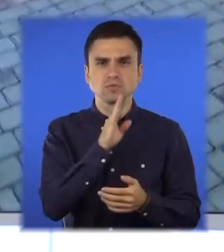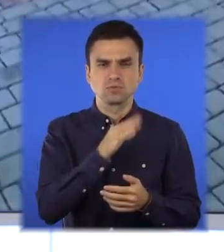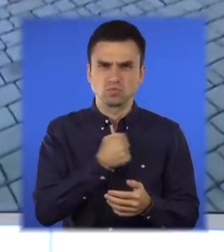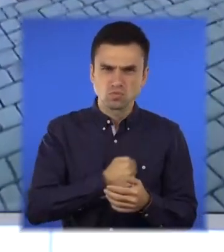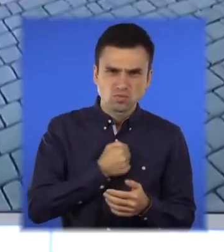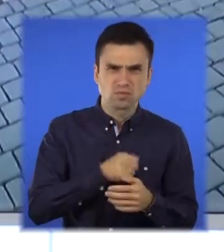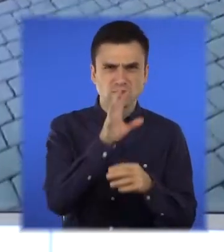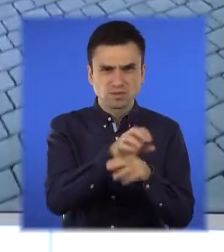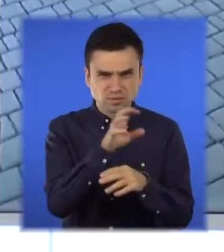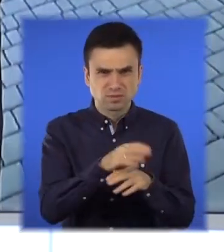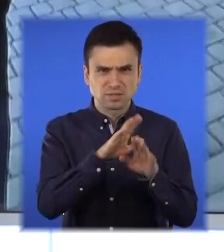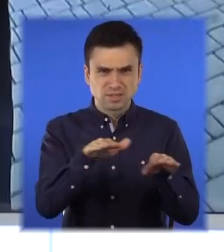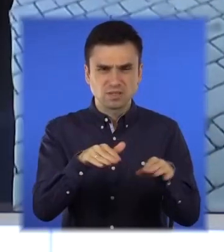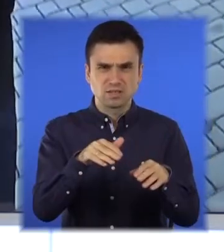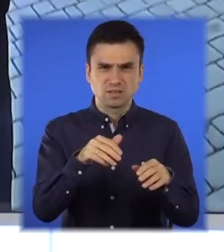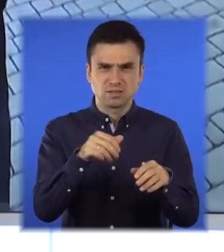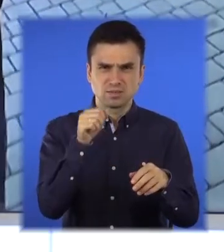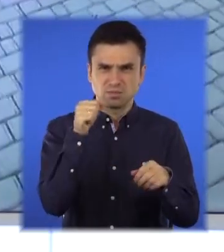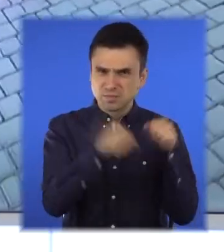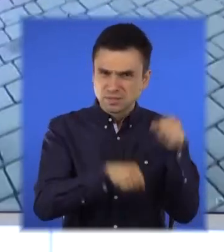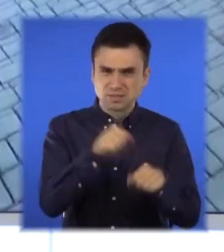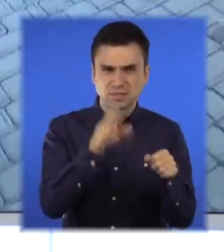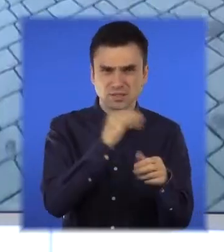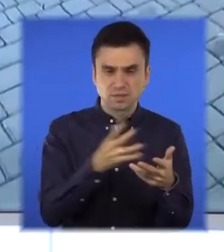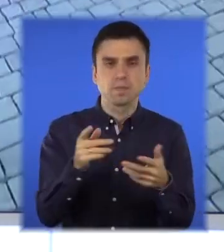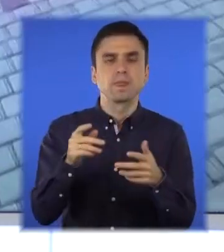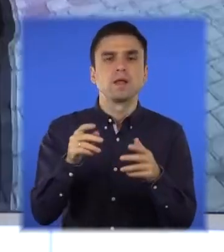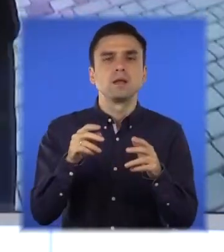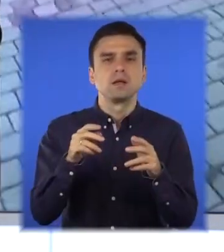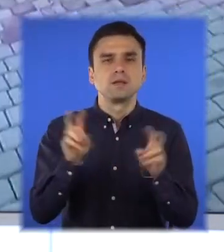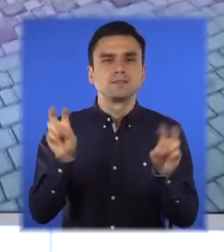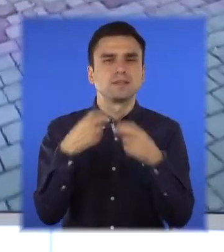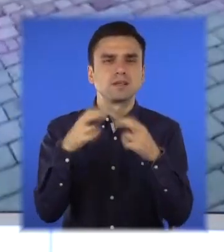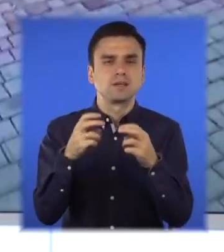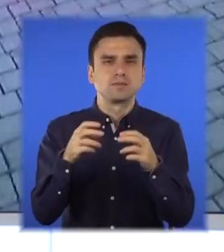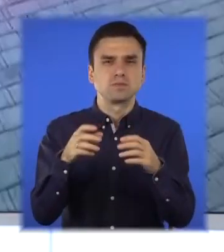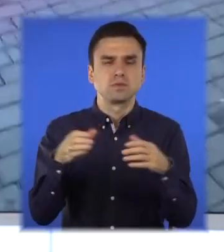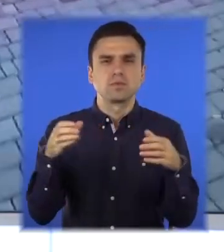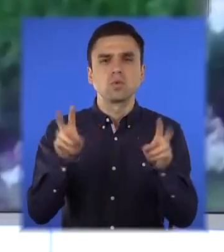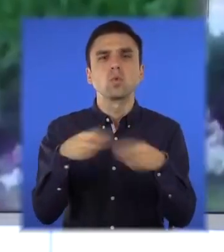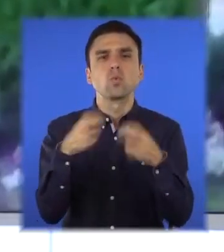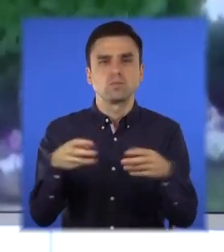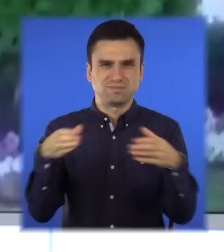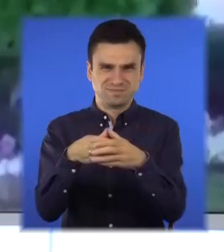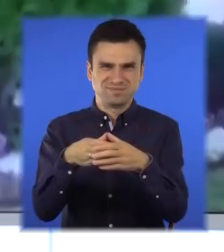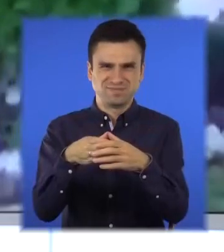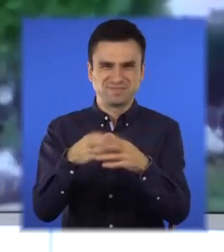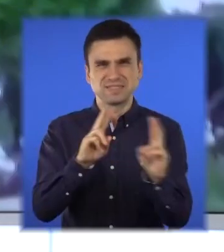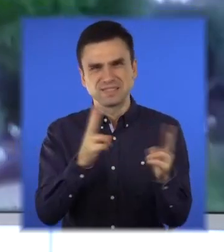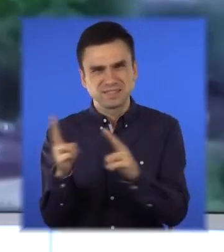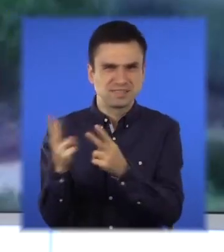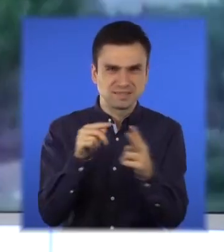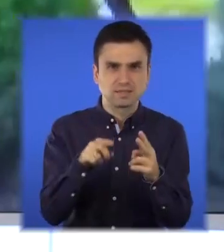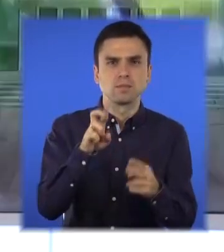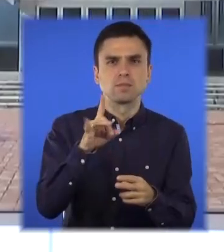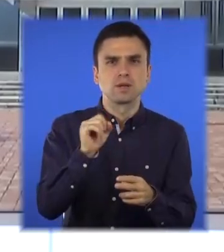на дітей. Містяни стали свідками дивного спілкування керівника танцювального колективу «Браво» зі своїми підопічними. За словами